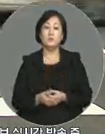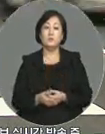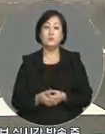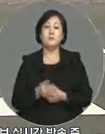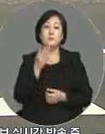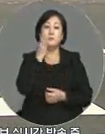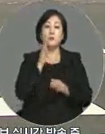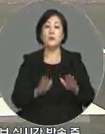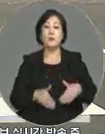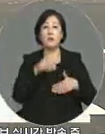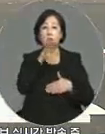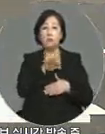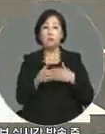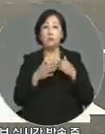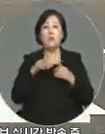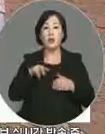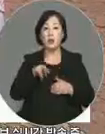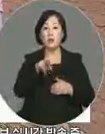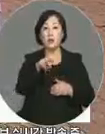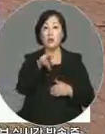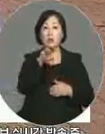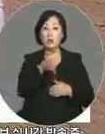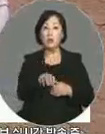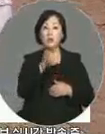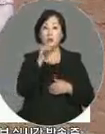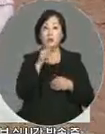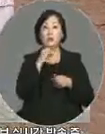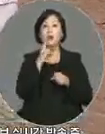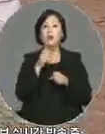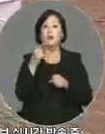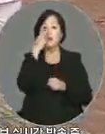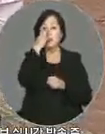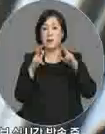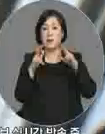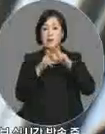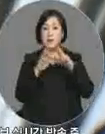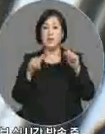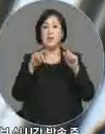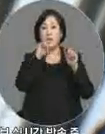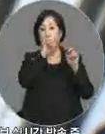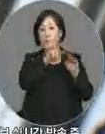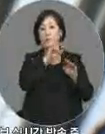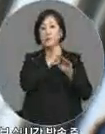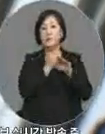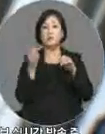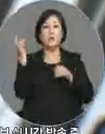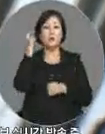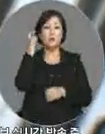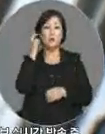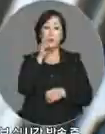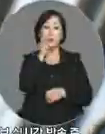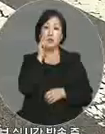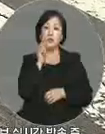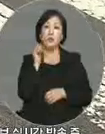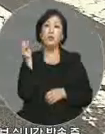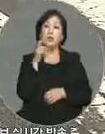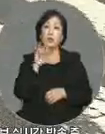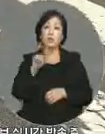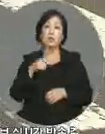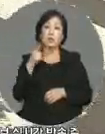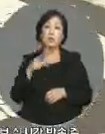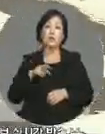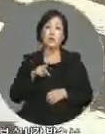울산 남구의 한 횡단보도. 한 시각장애인이 버튼을 누르자 음향 신호가 나오고